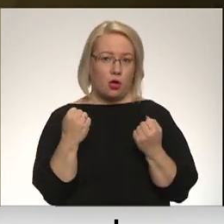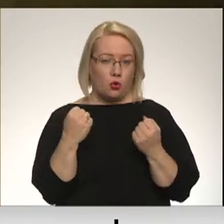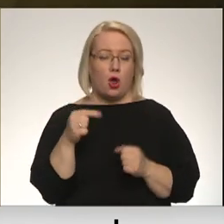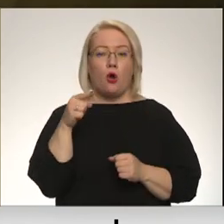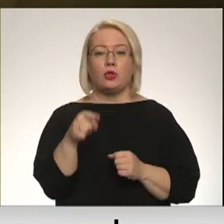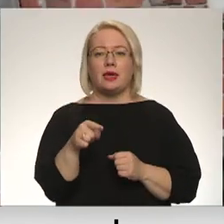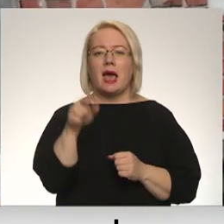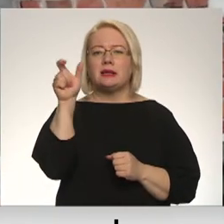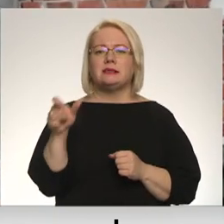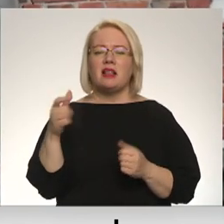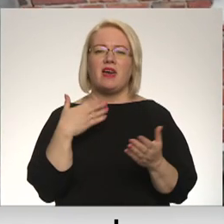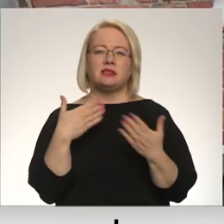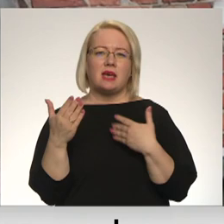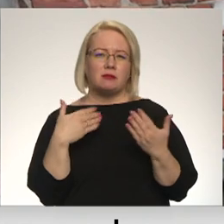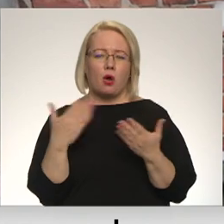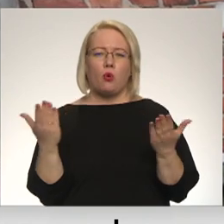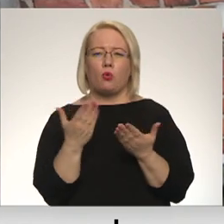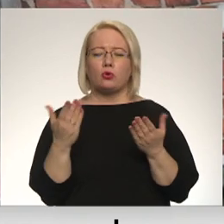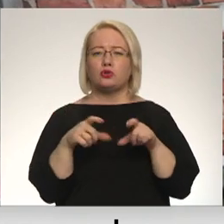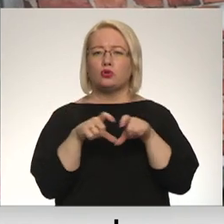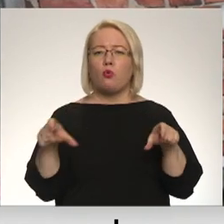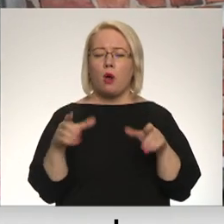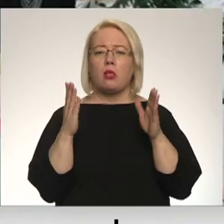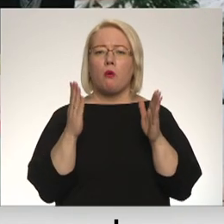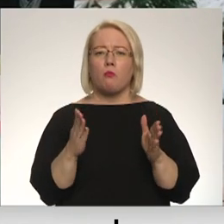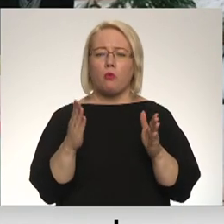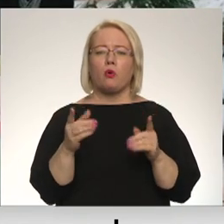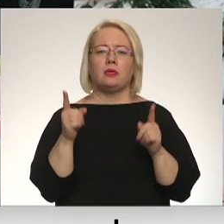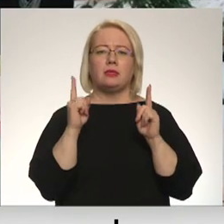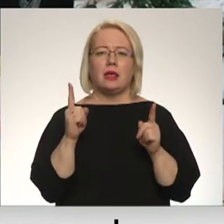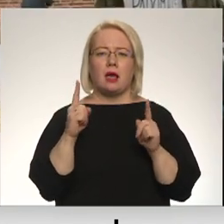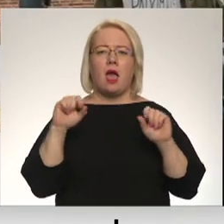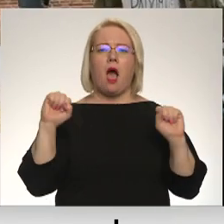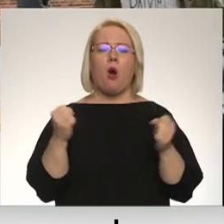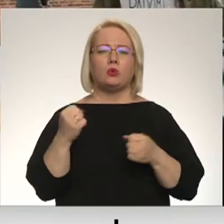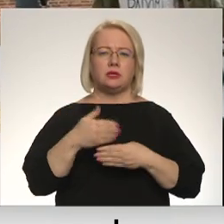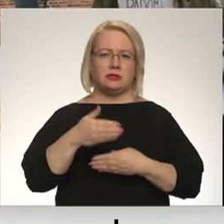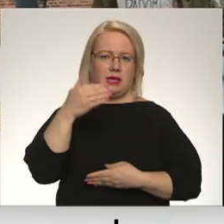tajā cilvēciskajā saskarsmē, bez kuras skola būtu tikai augstas sienas.